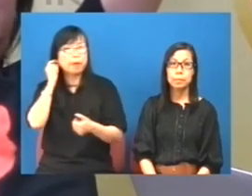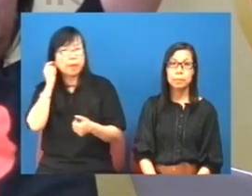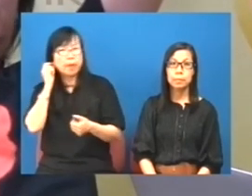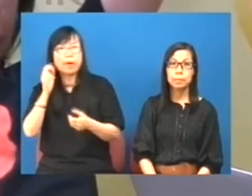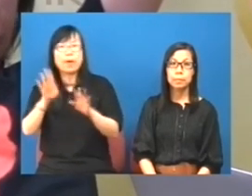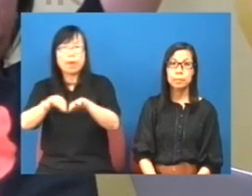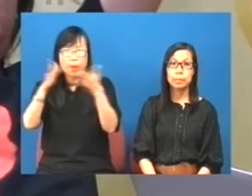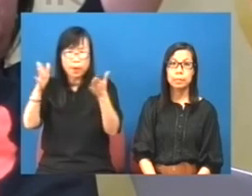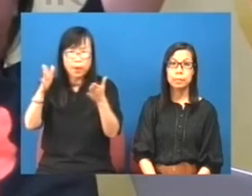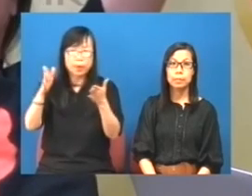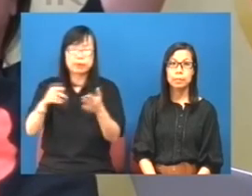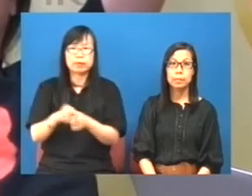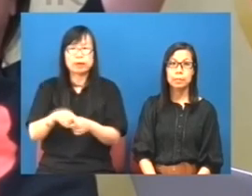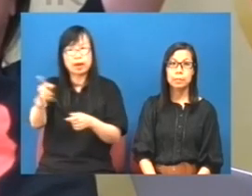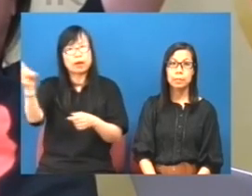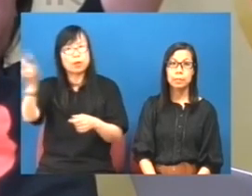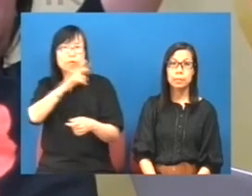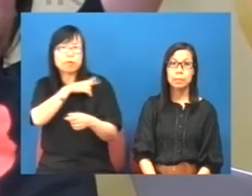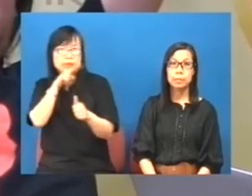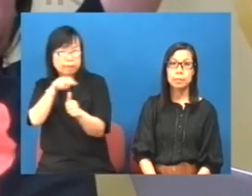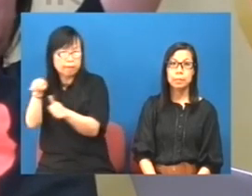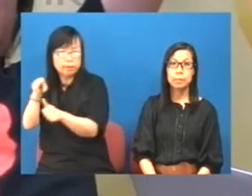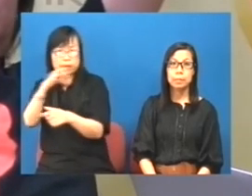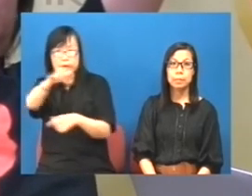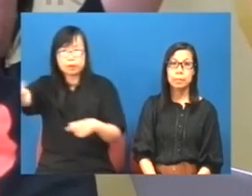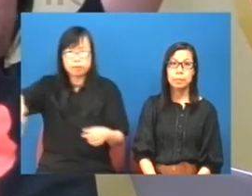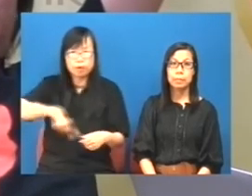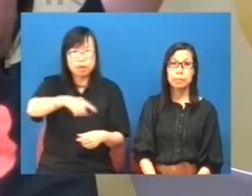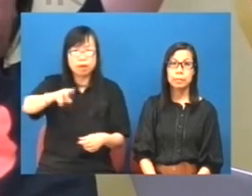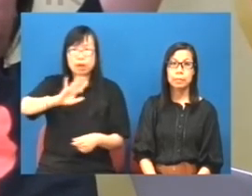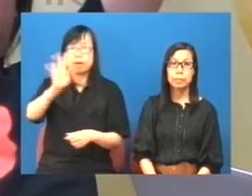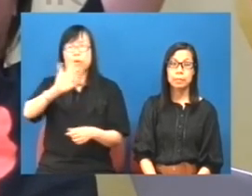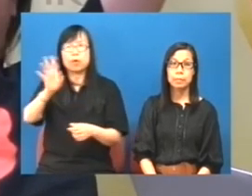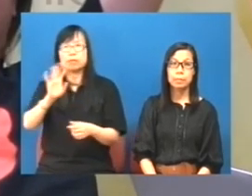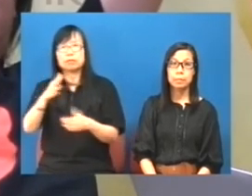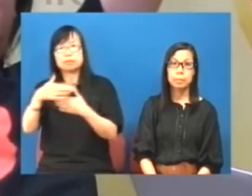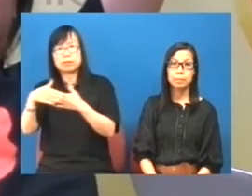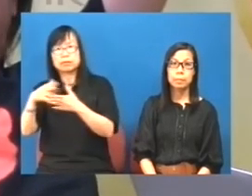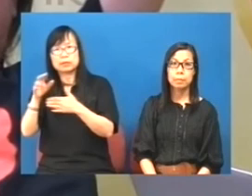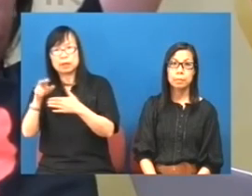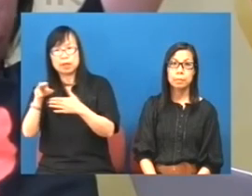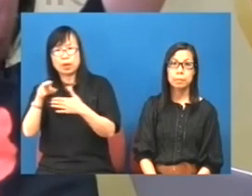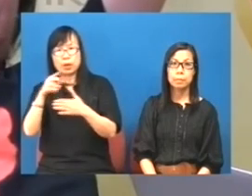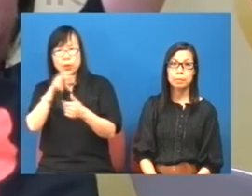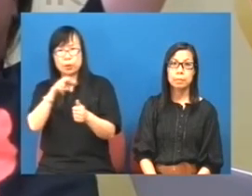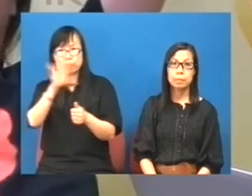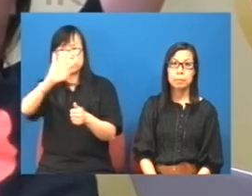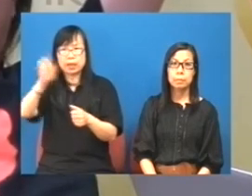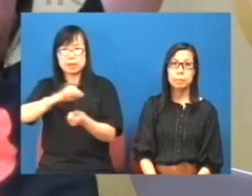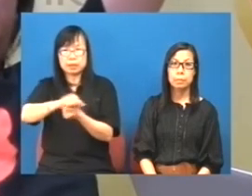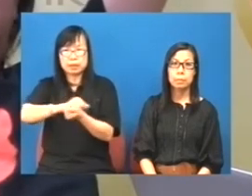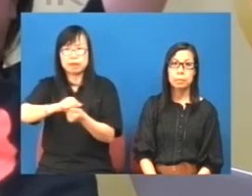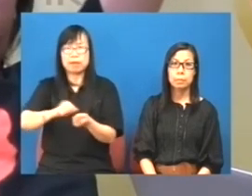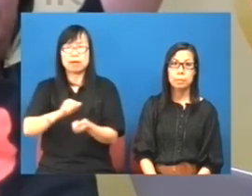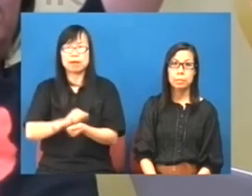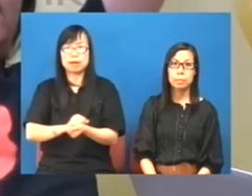在他館的地方即是經常都不搞他老婆又不用洗地又不會說他擺